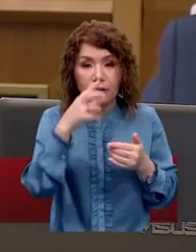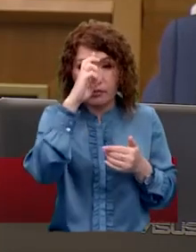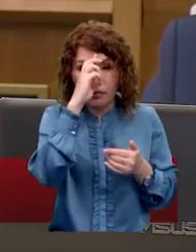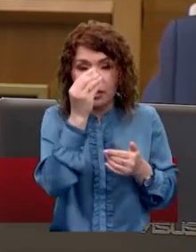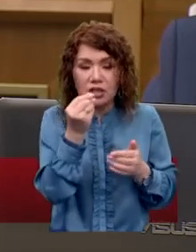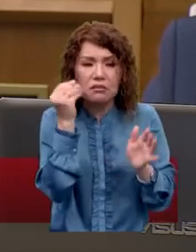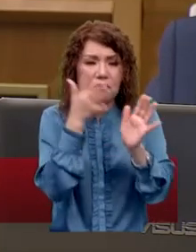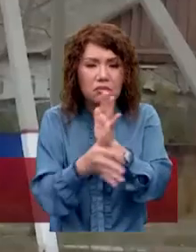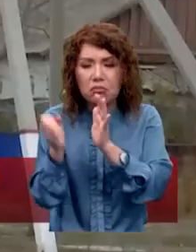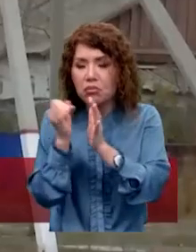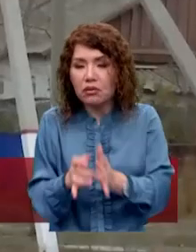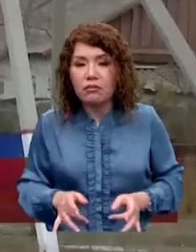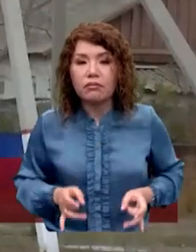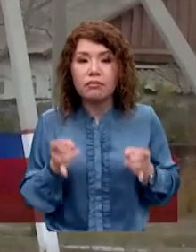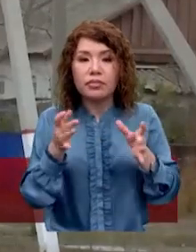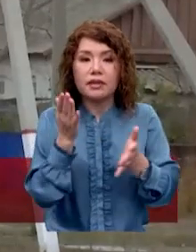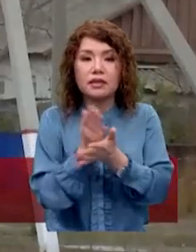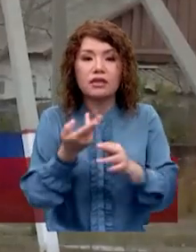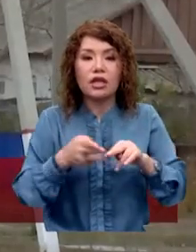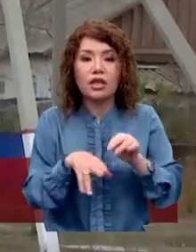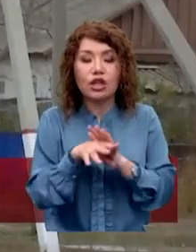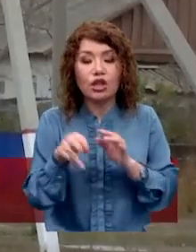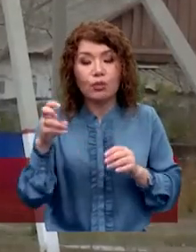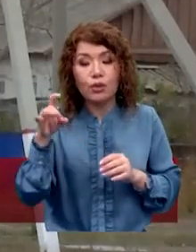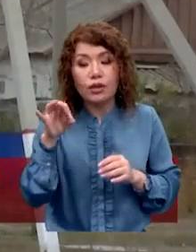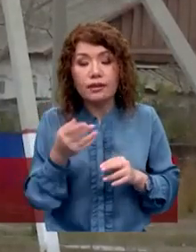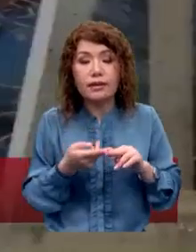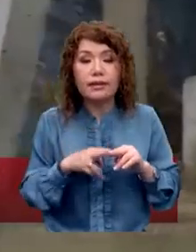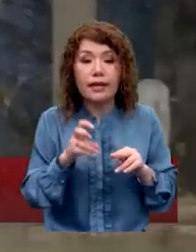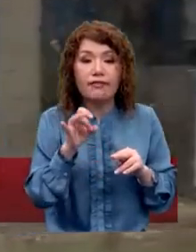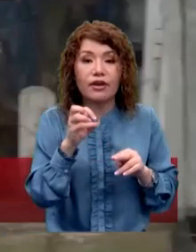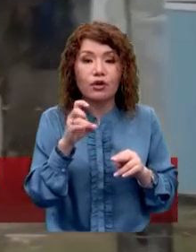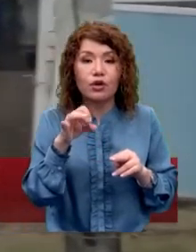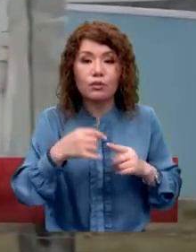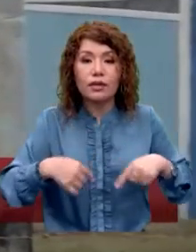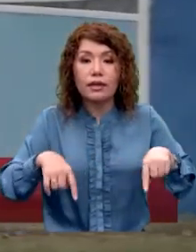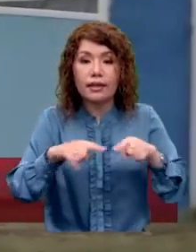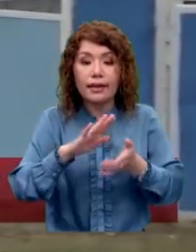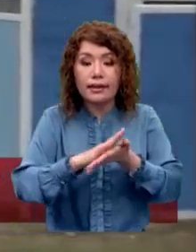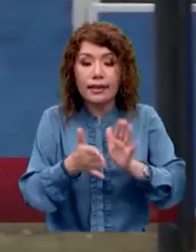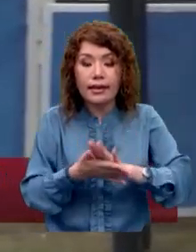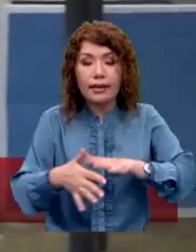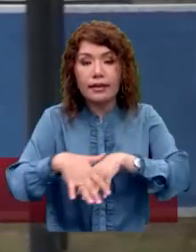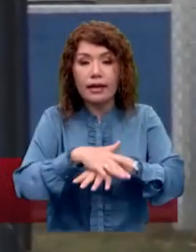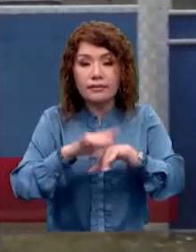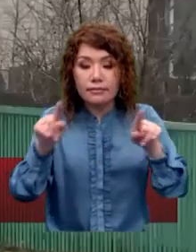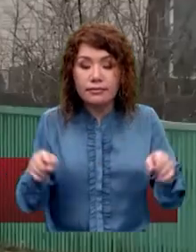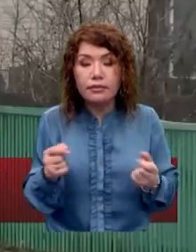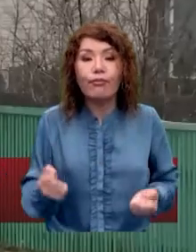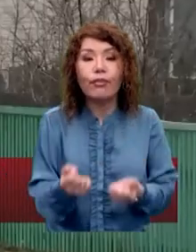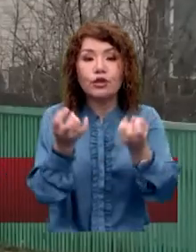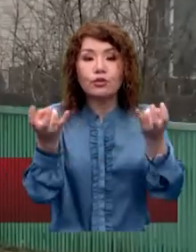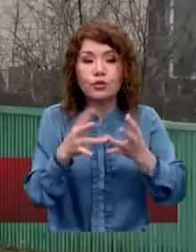оңды солды шашылуда. Депутаттардың айтуынша, инфрақұрылымнан бұрын халықтың әл-ауқатын көтеру керек, себебі